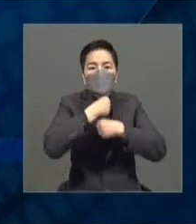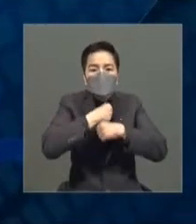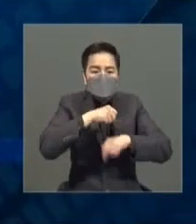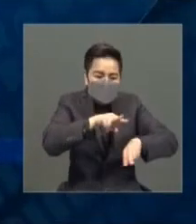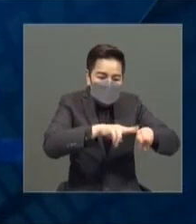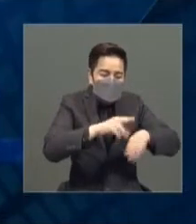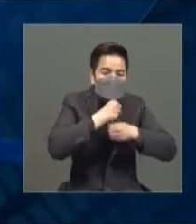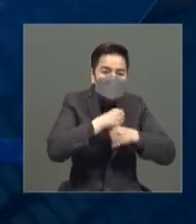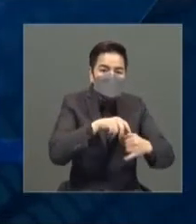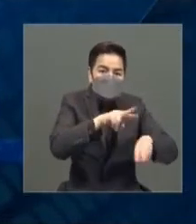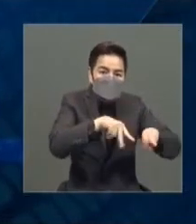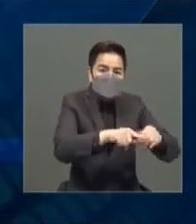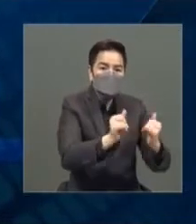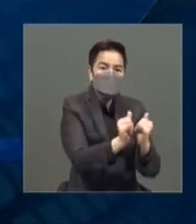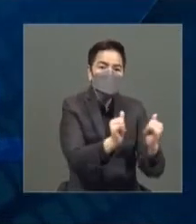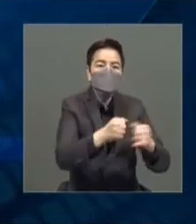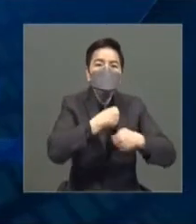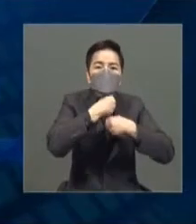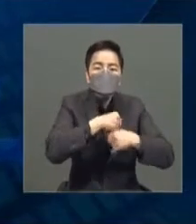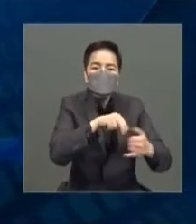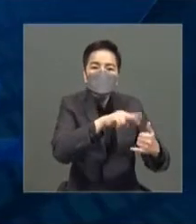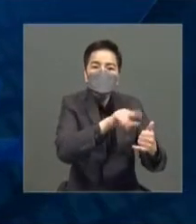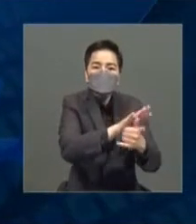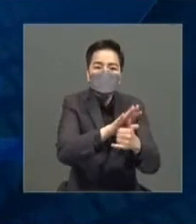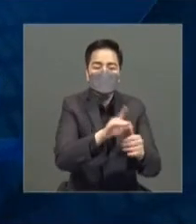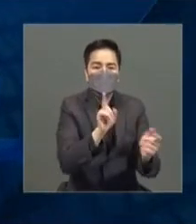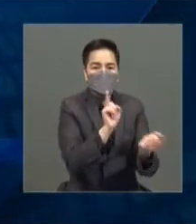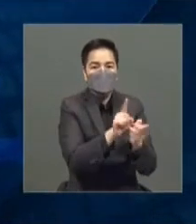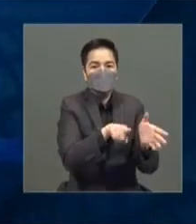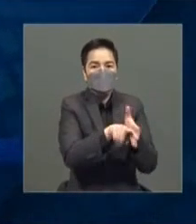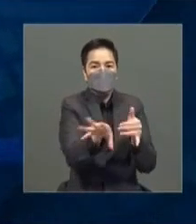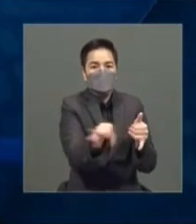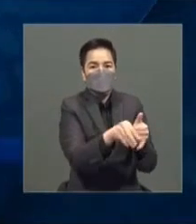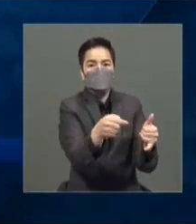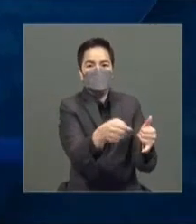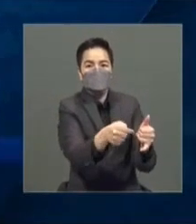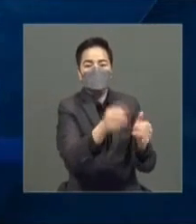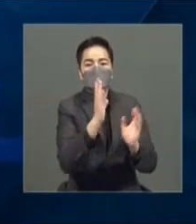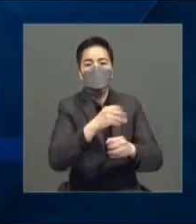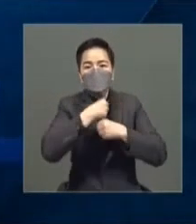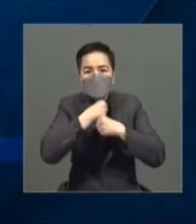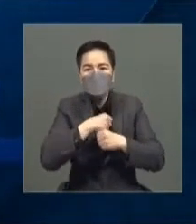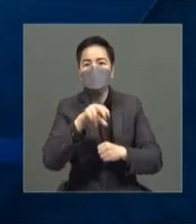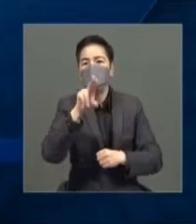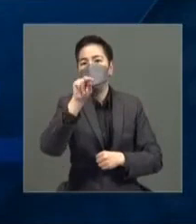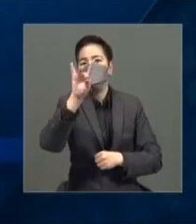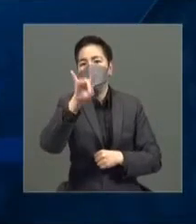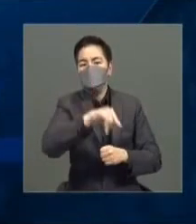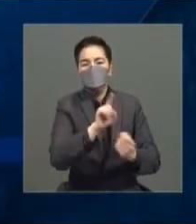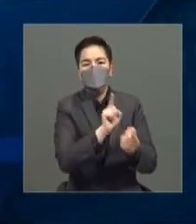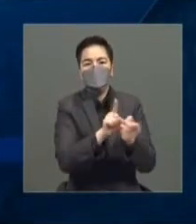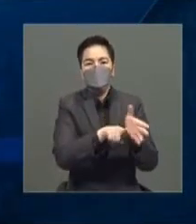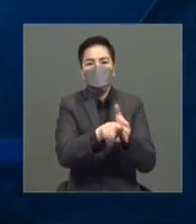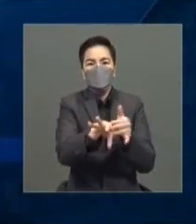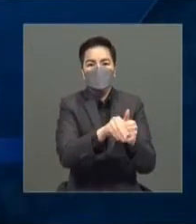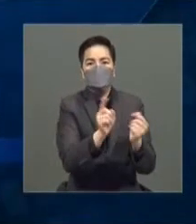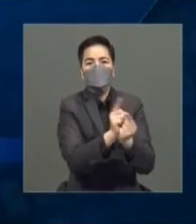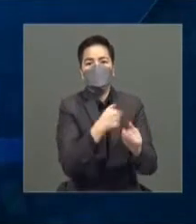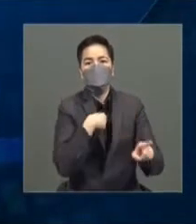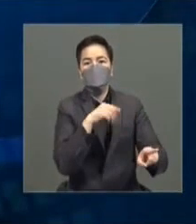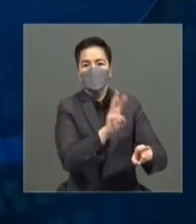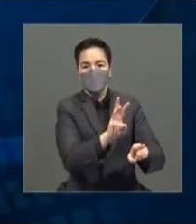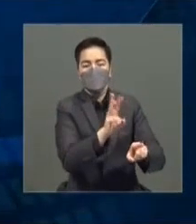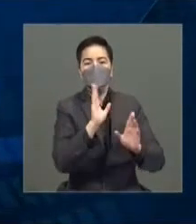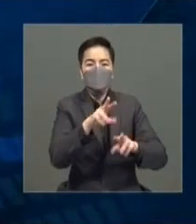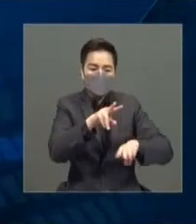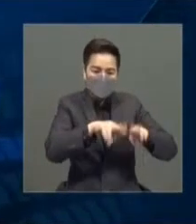งอายุตอนนี้เนี่ยมีรายงานการดูแลผู้สูงอายุ38คนพบเชื้อ6คน